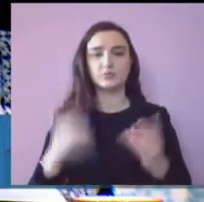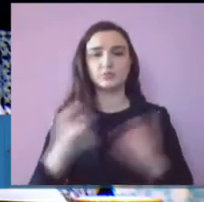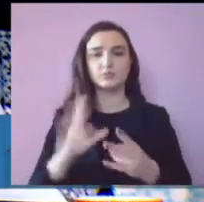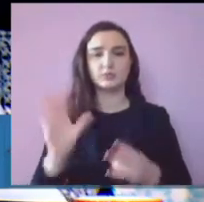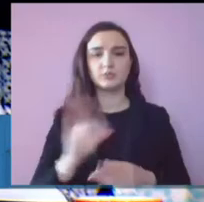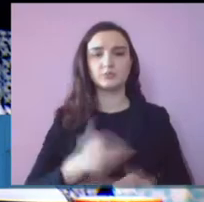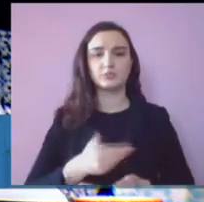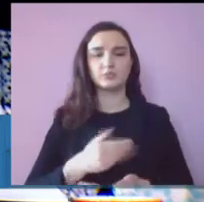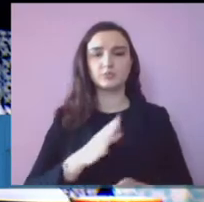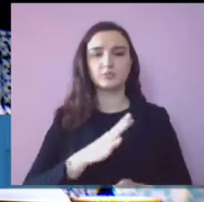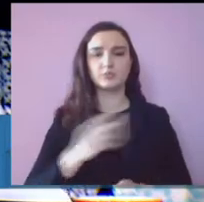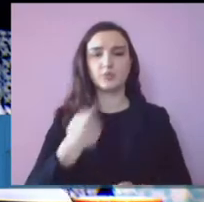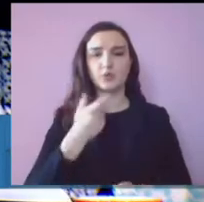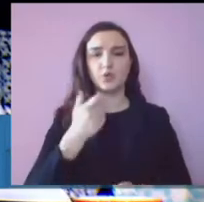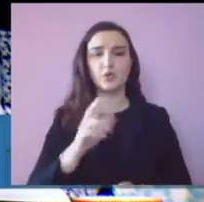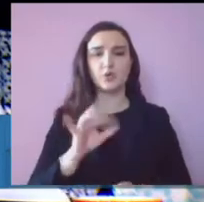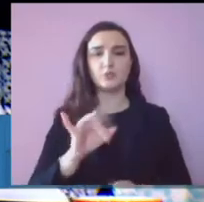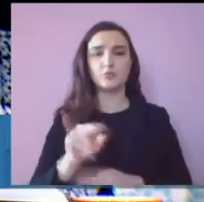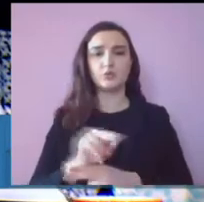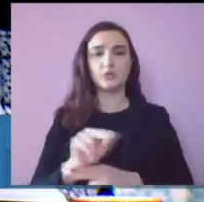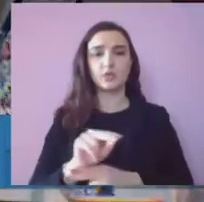იყვნენ ჰორმონოთერაპიაზეო.